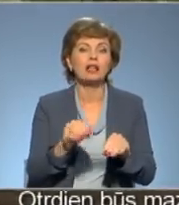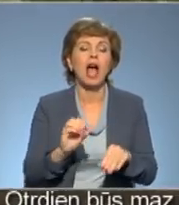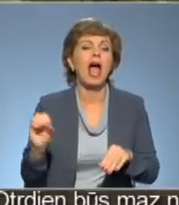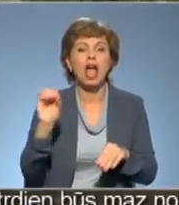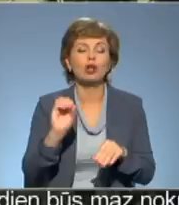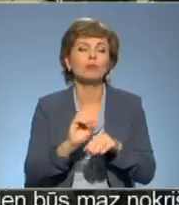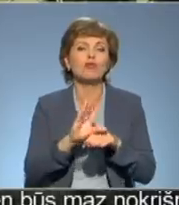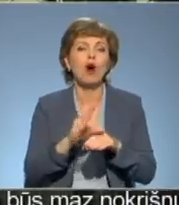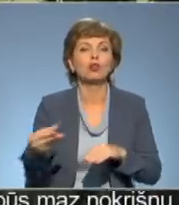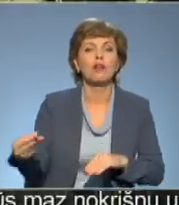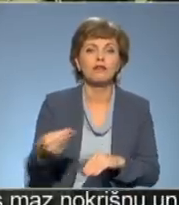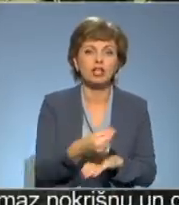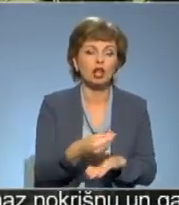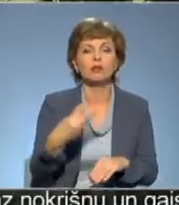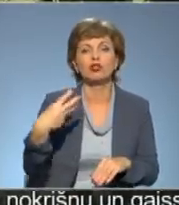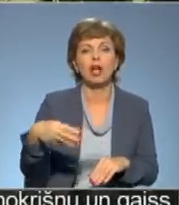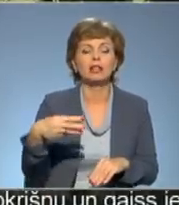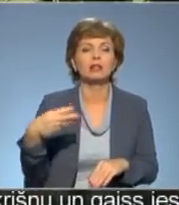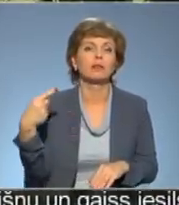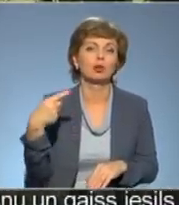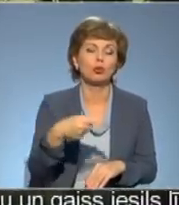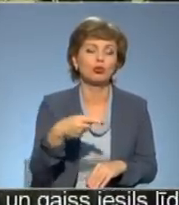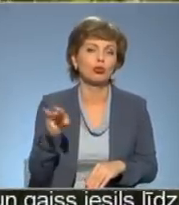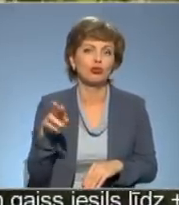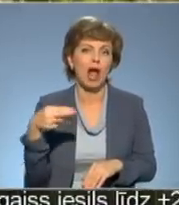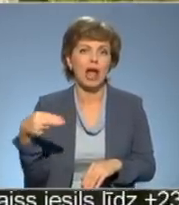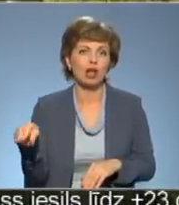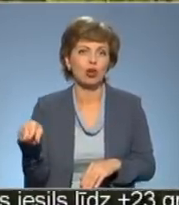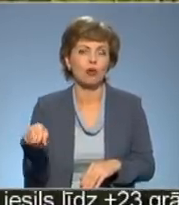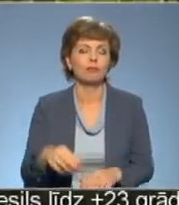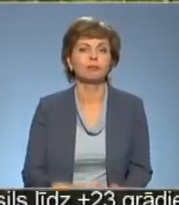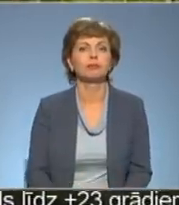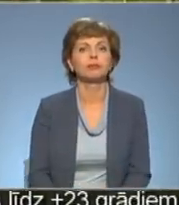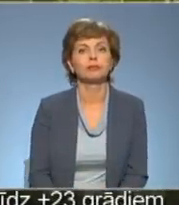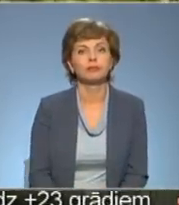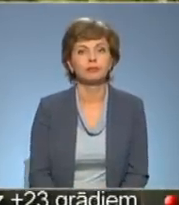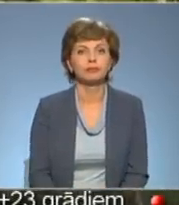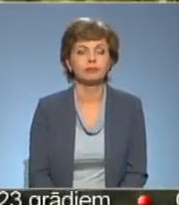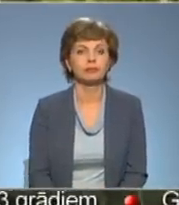fondu finansējumu, kas ir 40 000 eiro. Sēlga Dreimane, Edvīns Svēls, Aizputes televīzija.